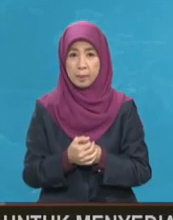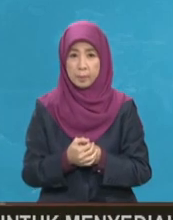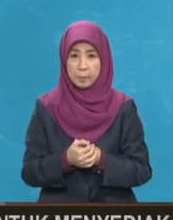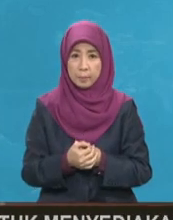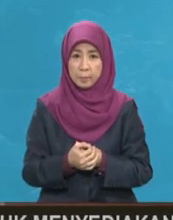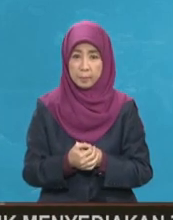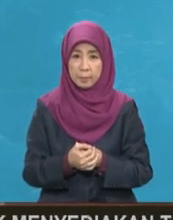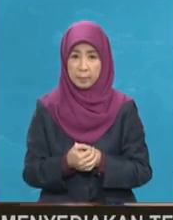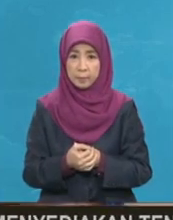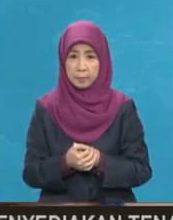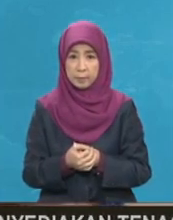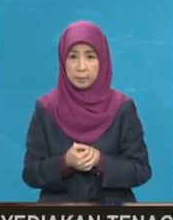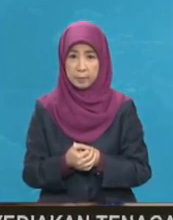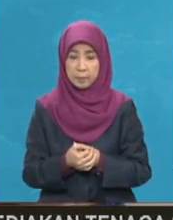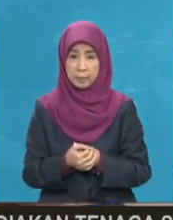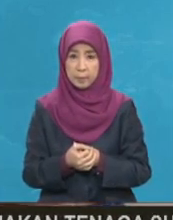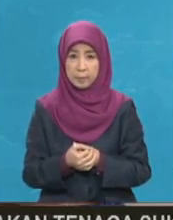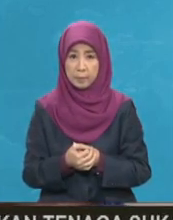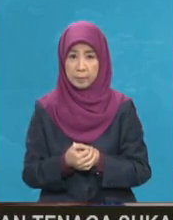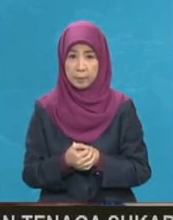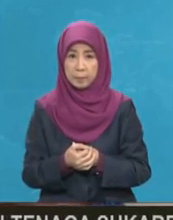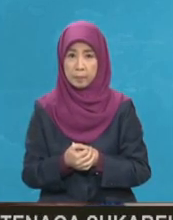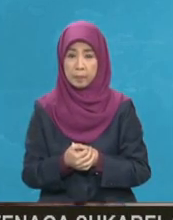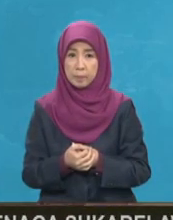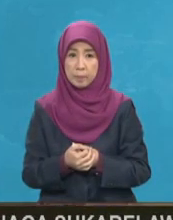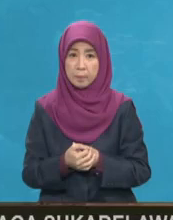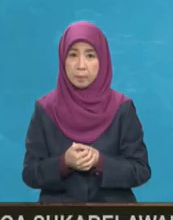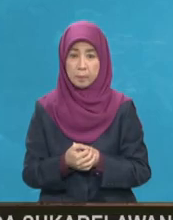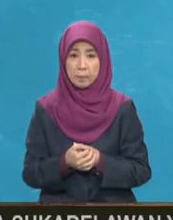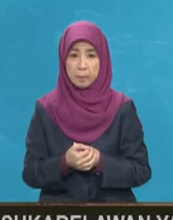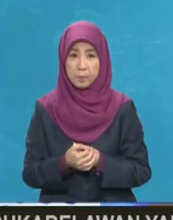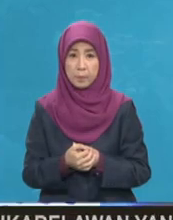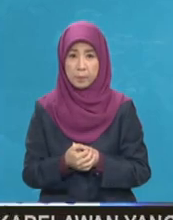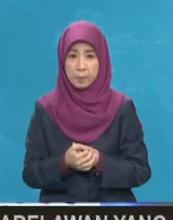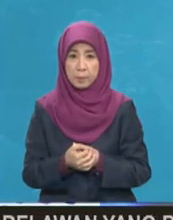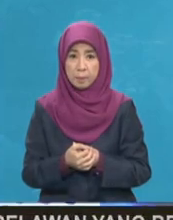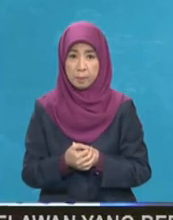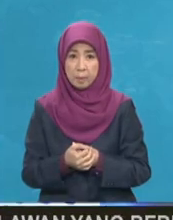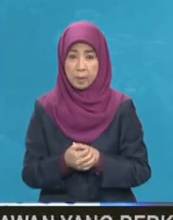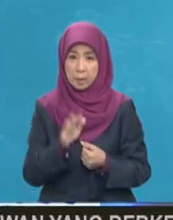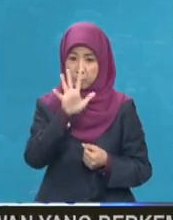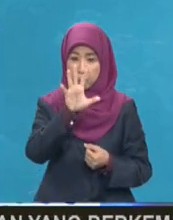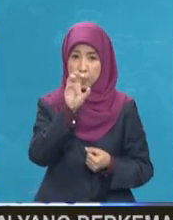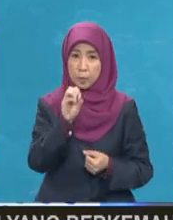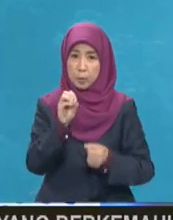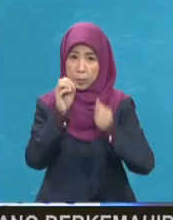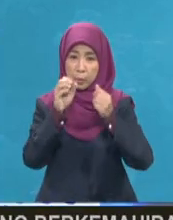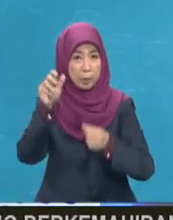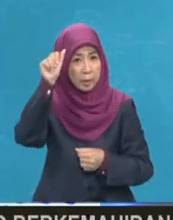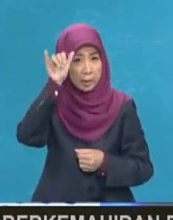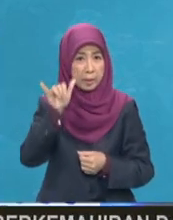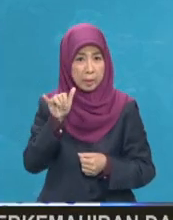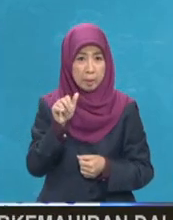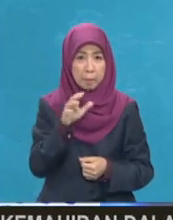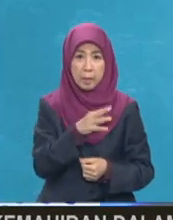Dino Hai banget 50 orang anak yatim